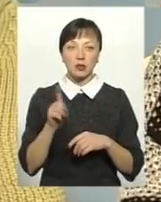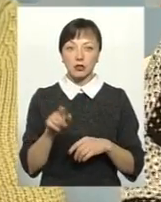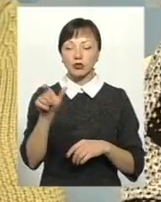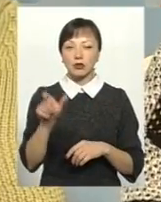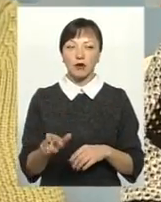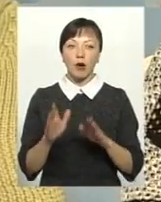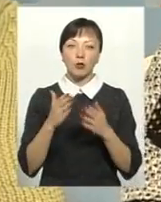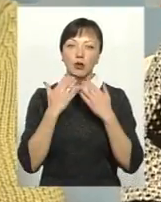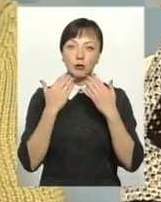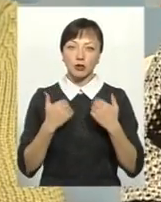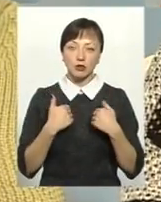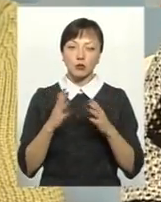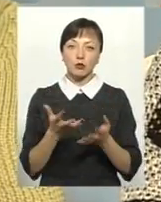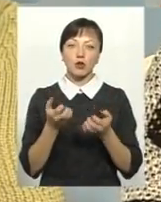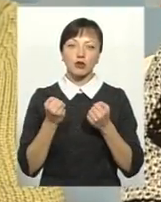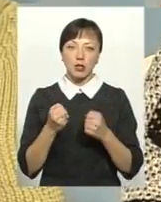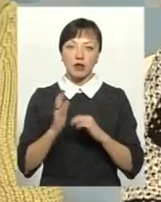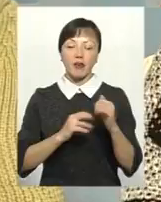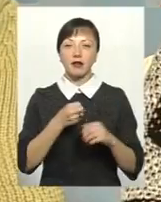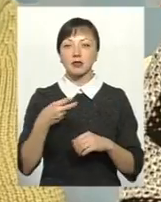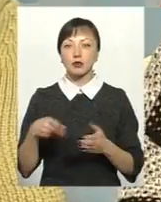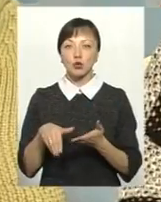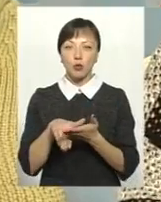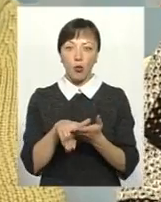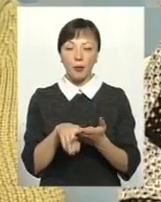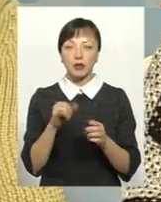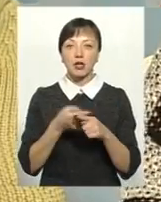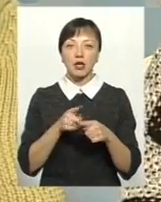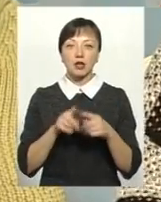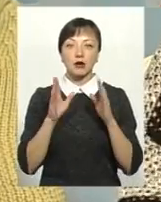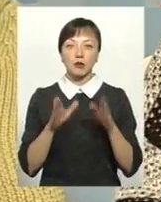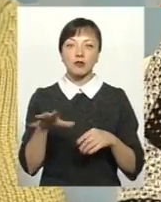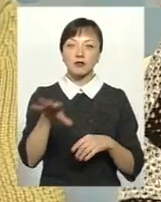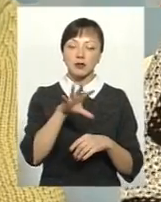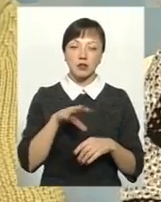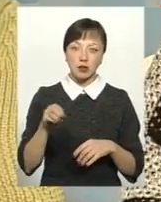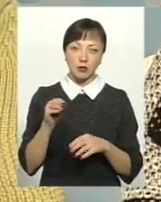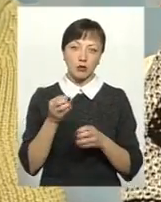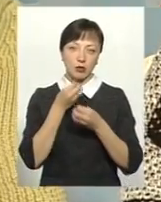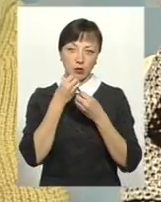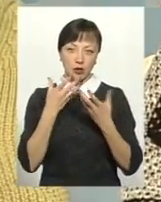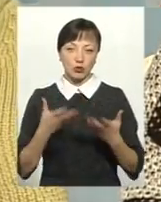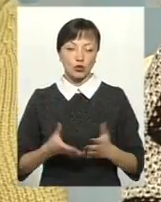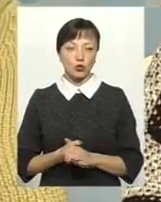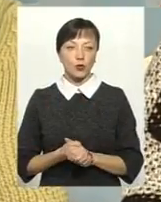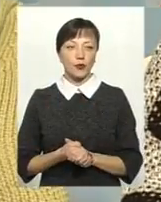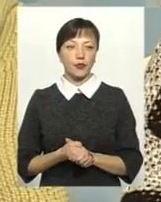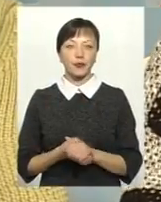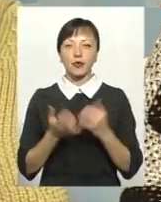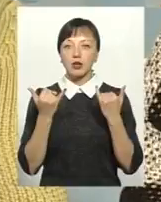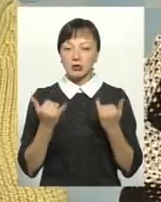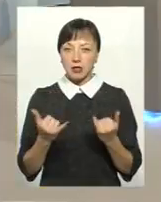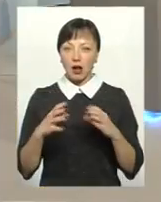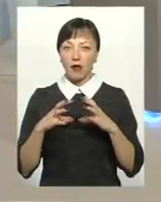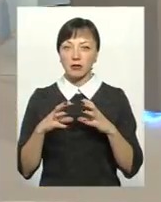человек будет обращаться, он будет получать квалифицированную помощь, и это будет всем, от этого будет только всем хорошо. Да, зараз у світі